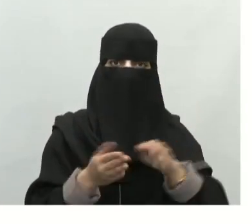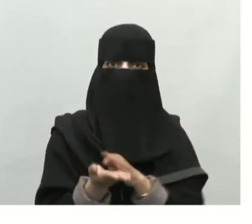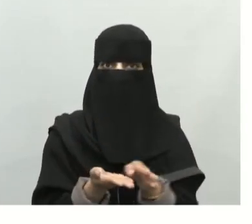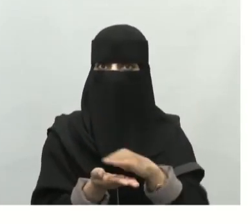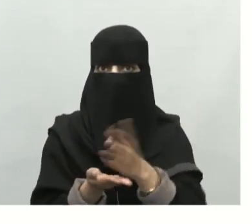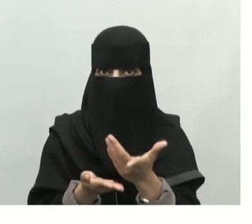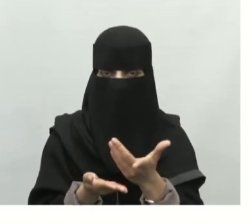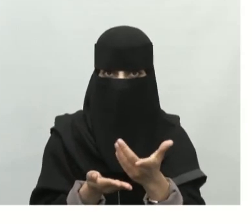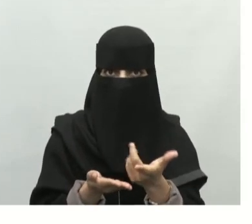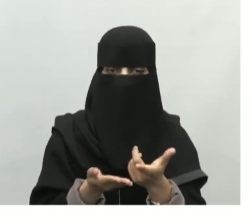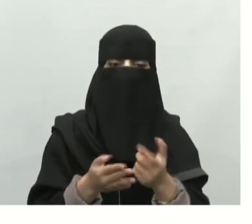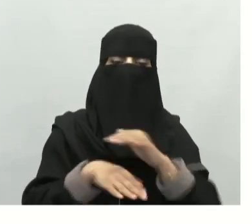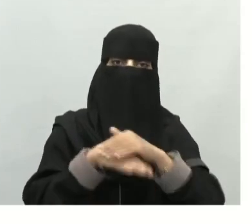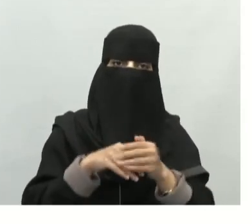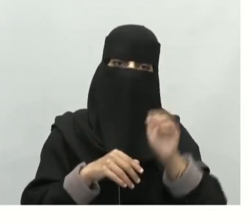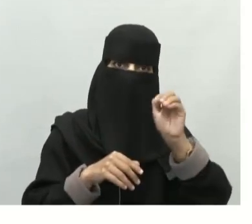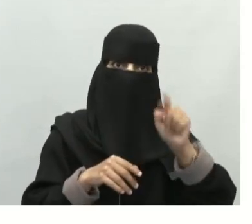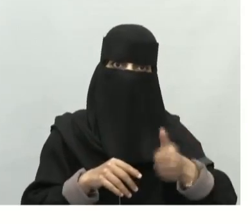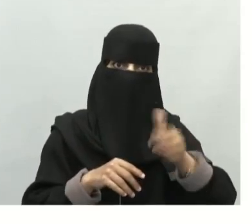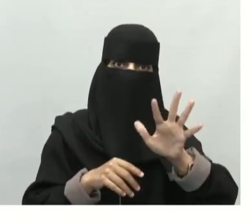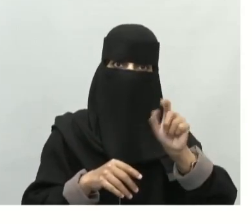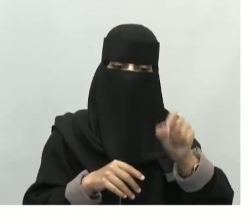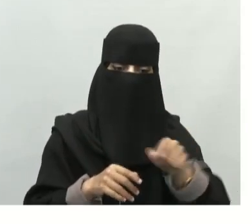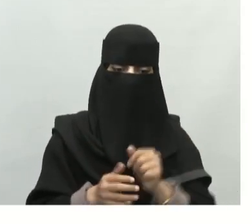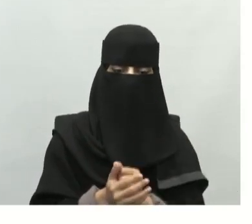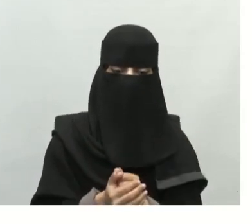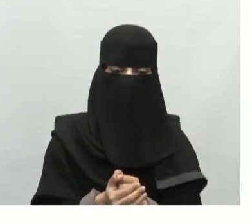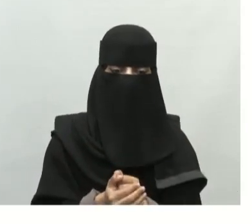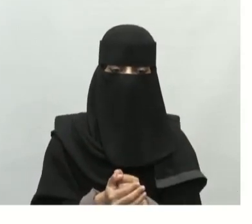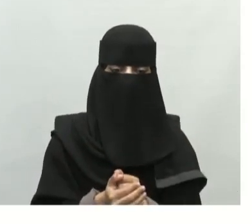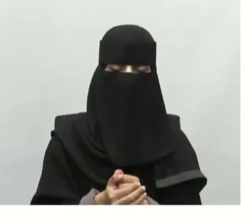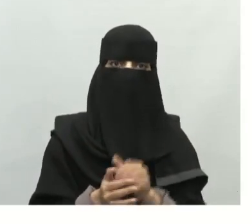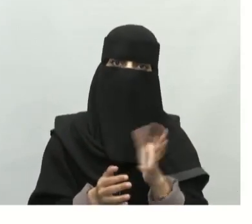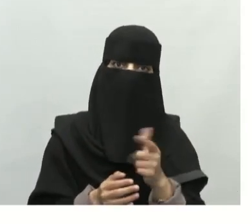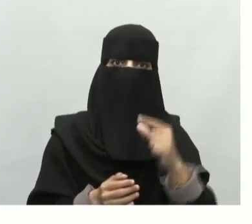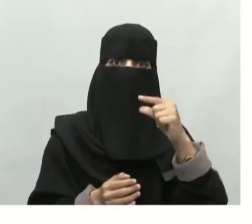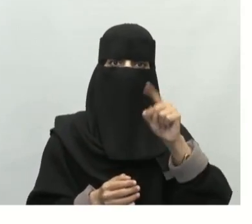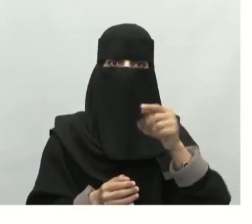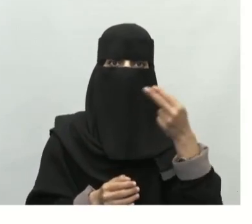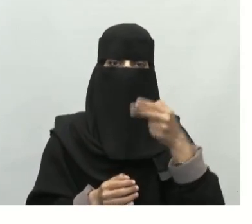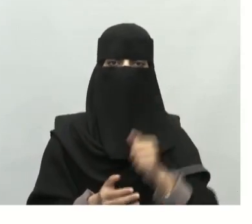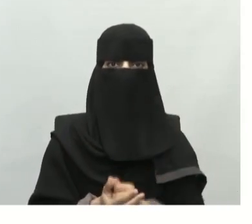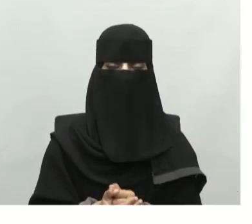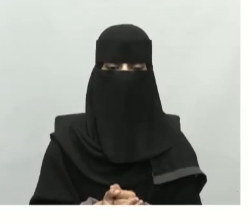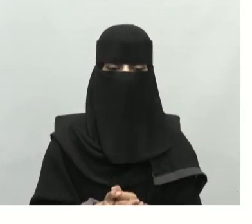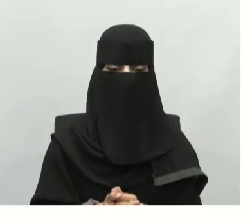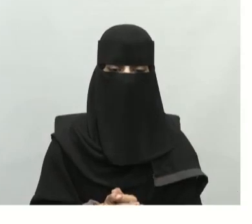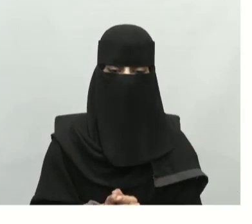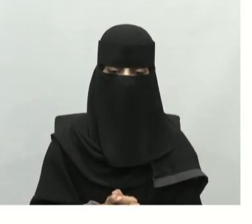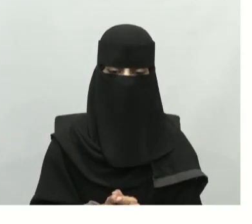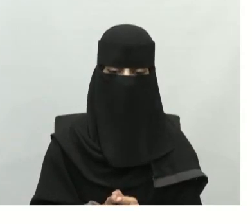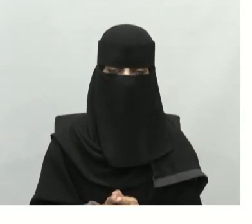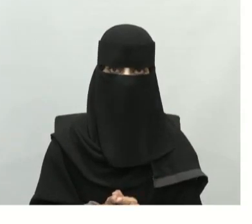زواحف احسنتم حراشف او ممكن يكون درع كسل